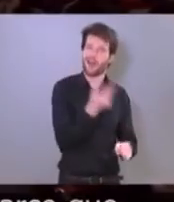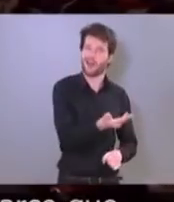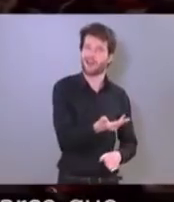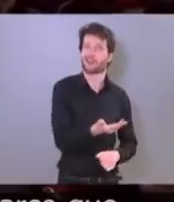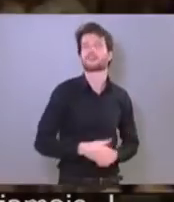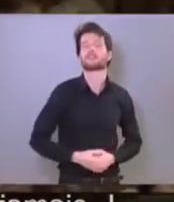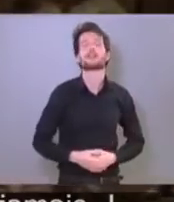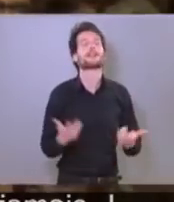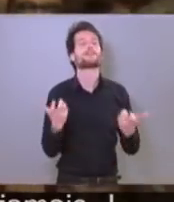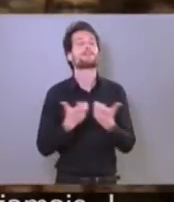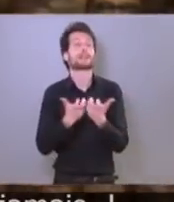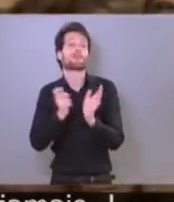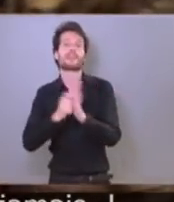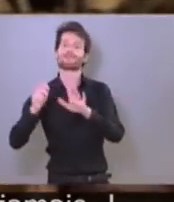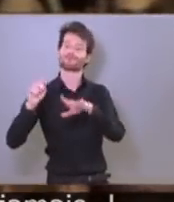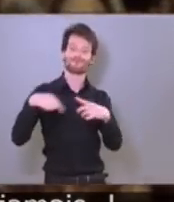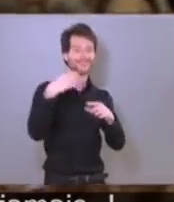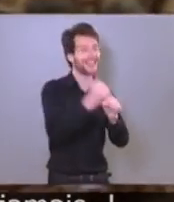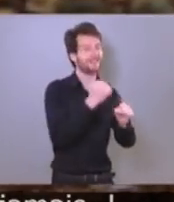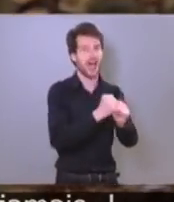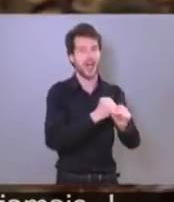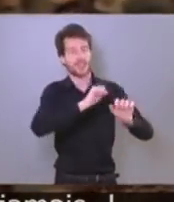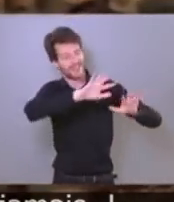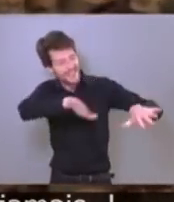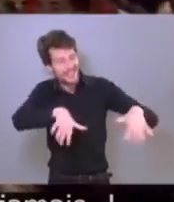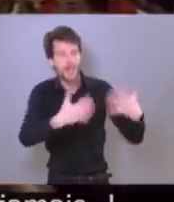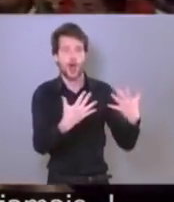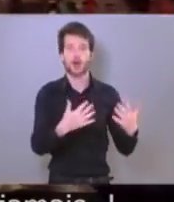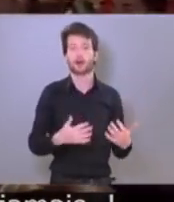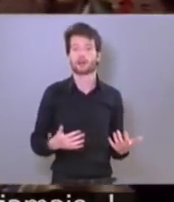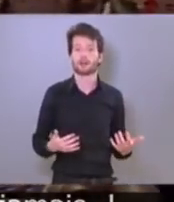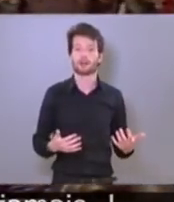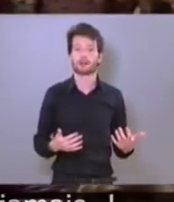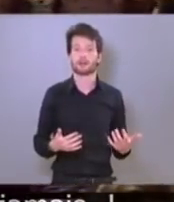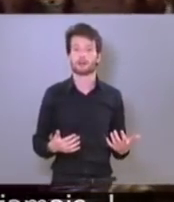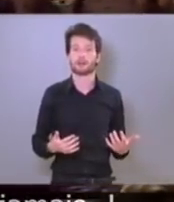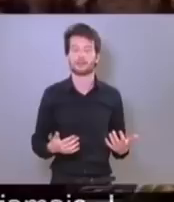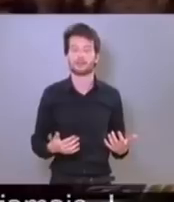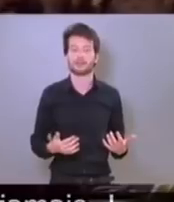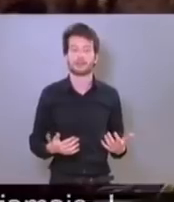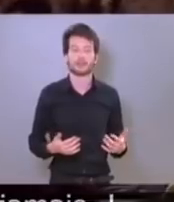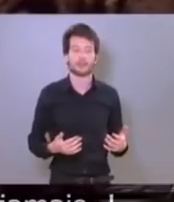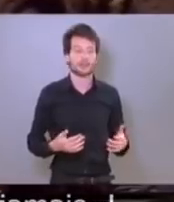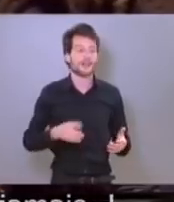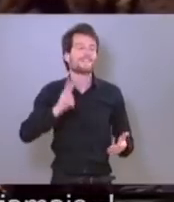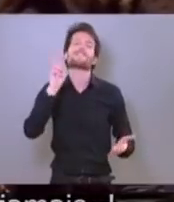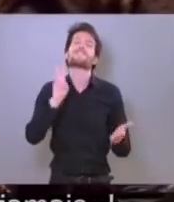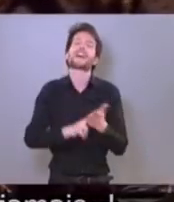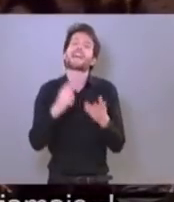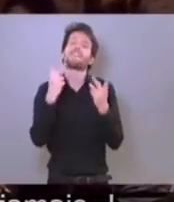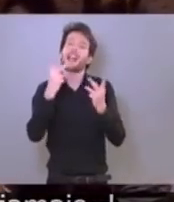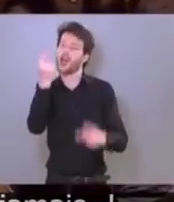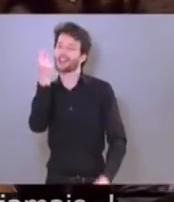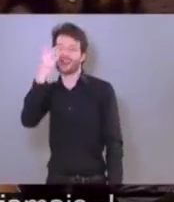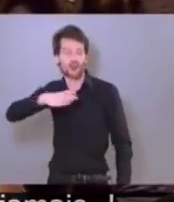Quand vous allez au boulot et que vous faites 10 heures de travail, personne ne vous donne les 10 heures de la valeur de ce que vous avez